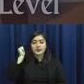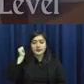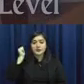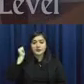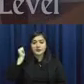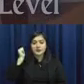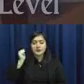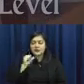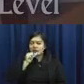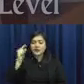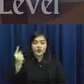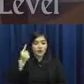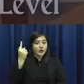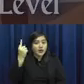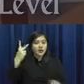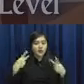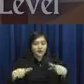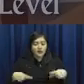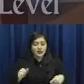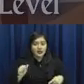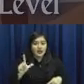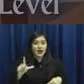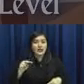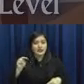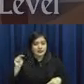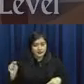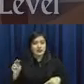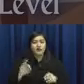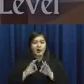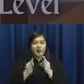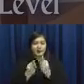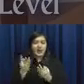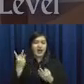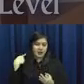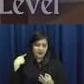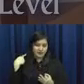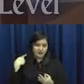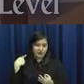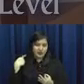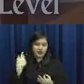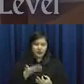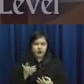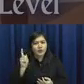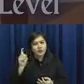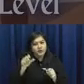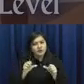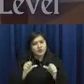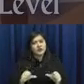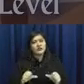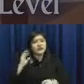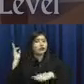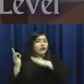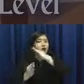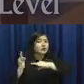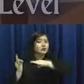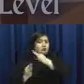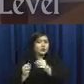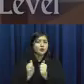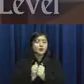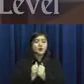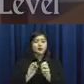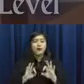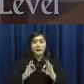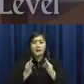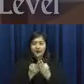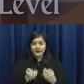na bagay ang pangangailangan ng ating pamilya. Irregular fellowship natin ang ating pamilya dahil dyan, ako'y naniniwala